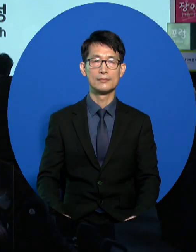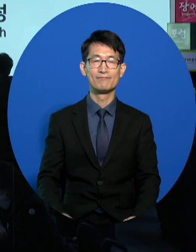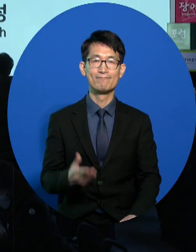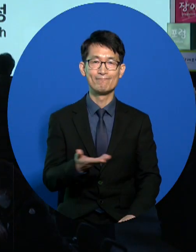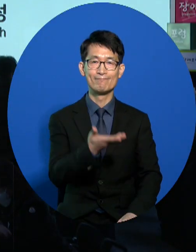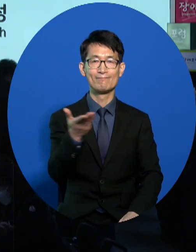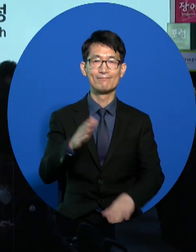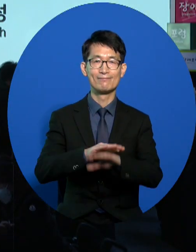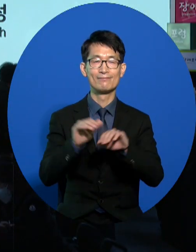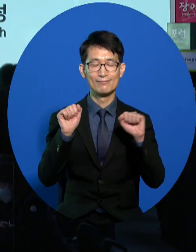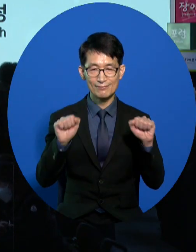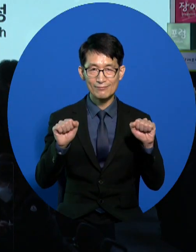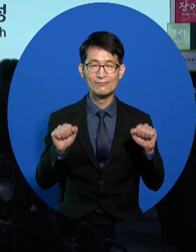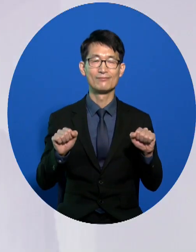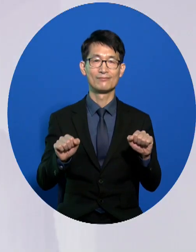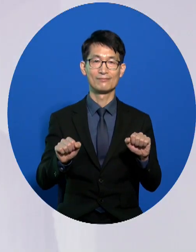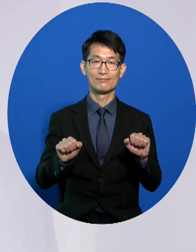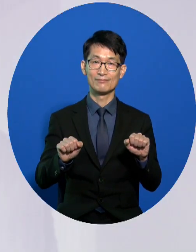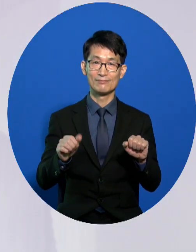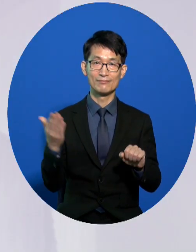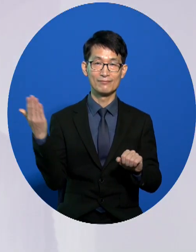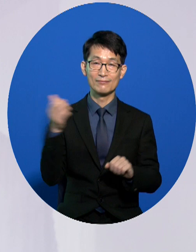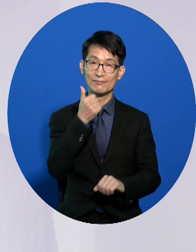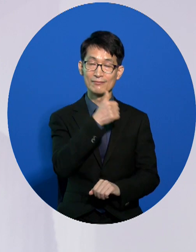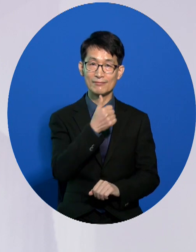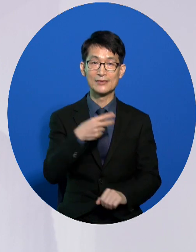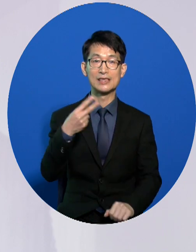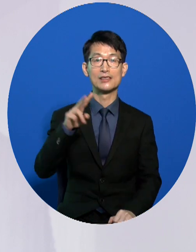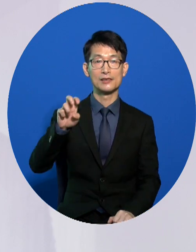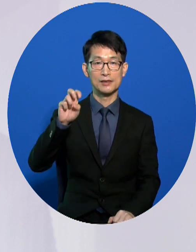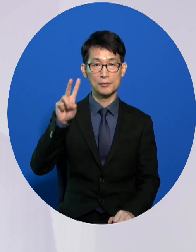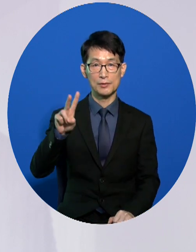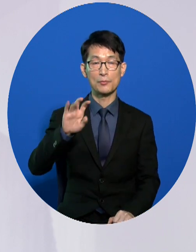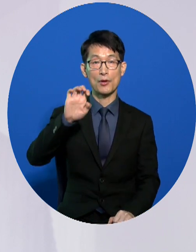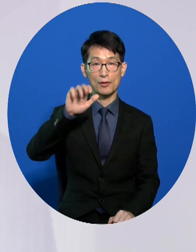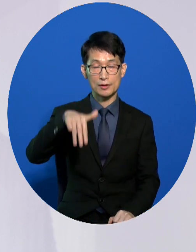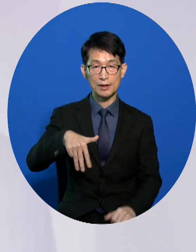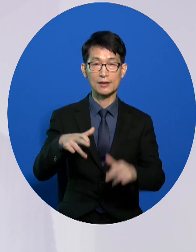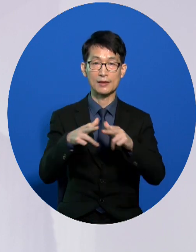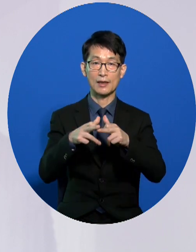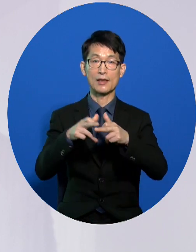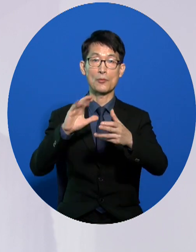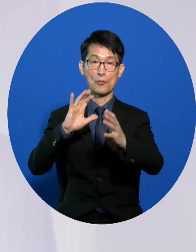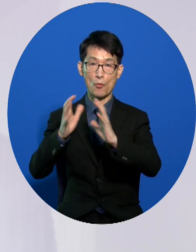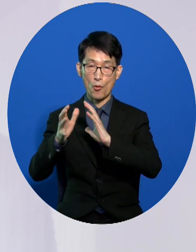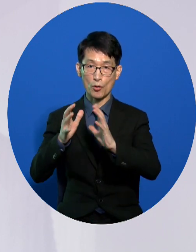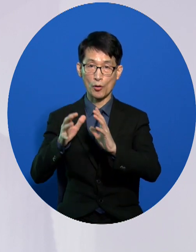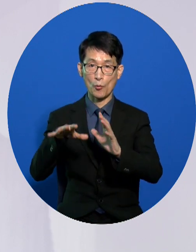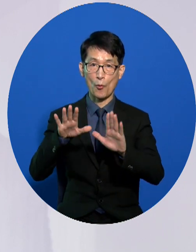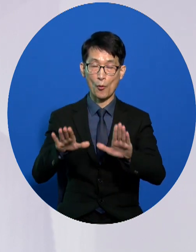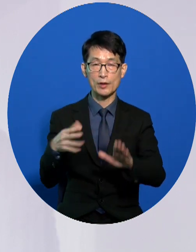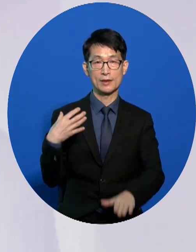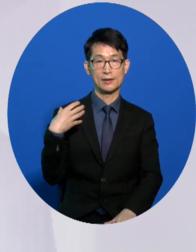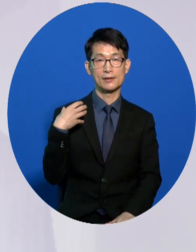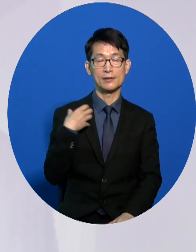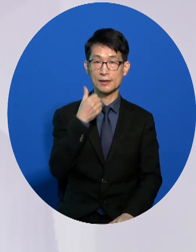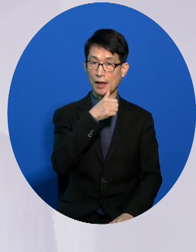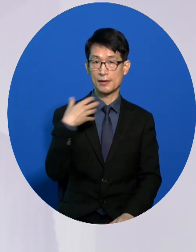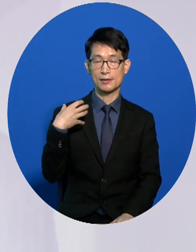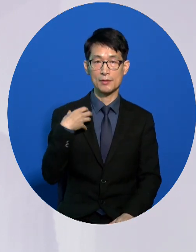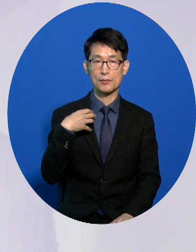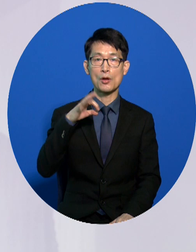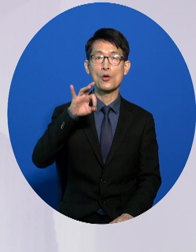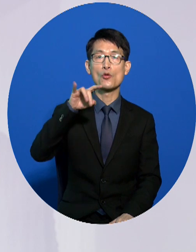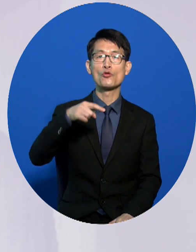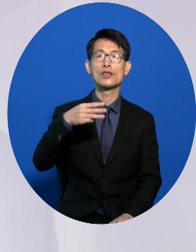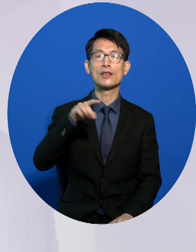여러분 안녕하세요. 저는 오늘 Good morning. I am the MC of the PyeongChang Disability Forum